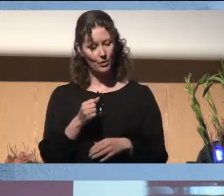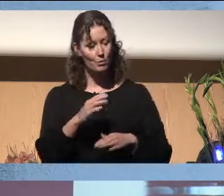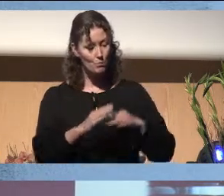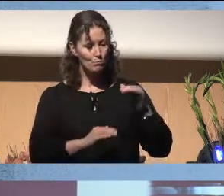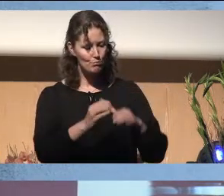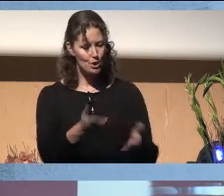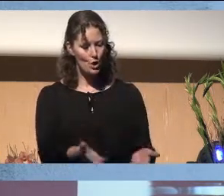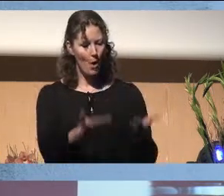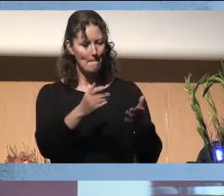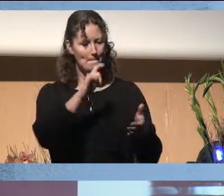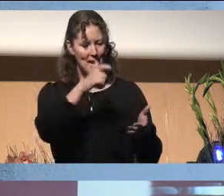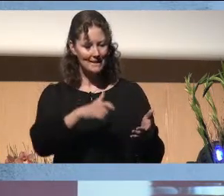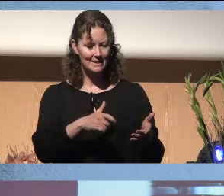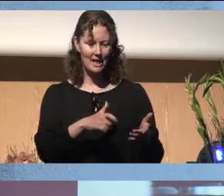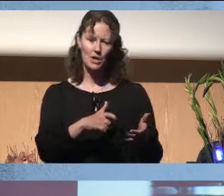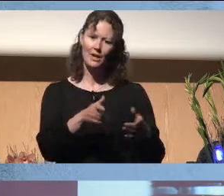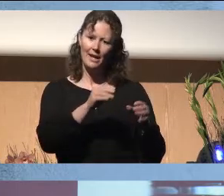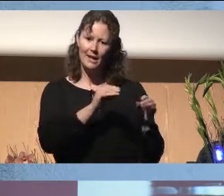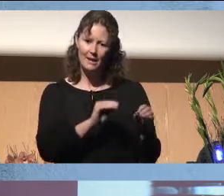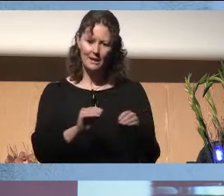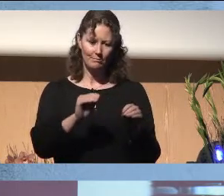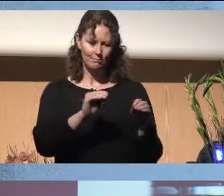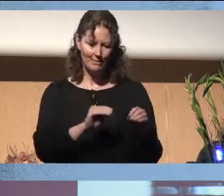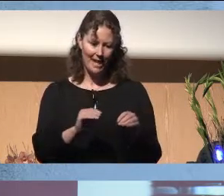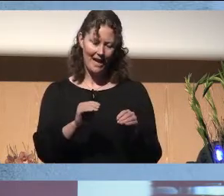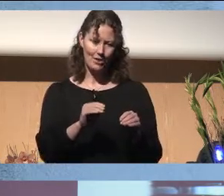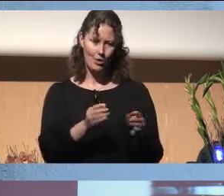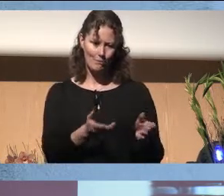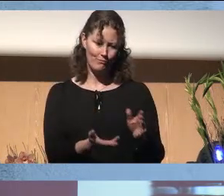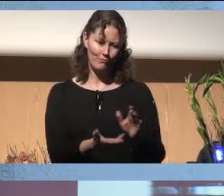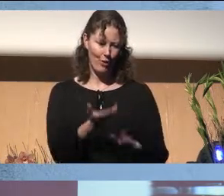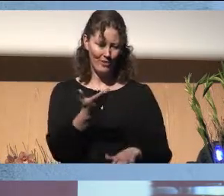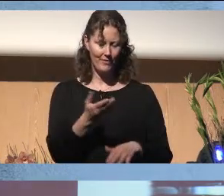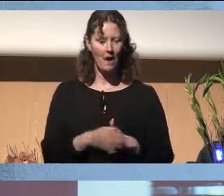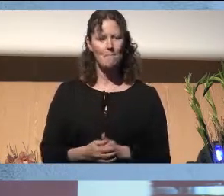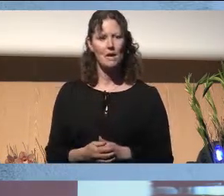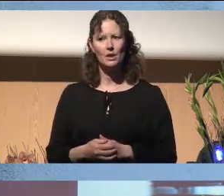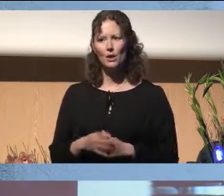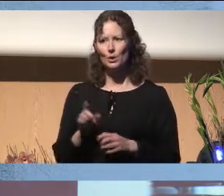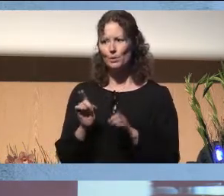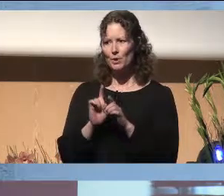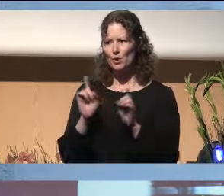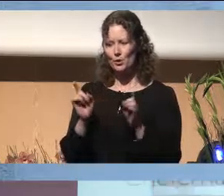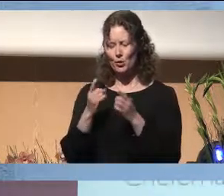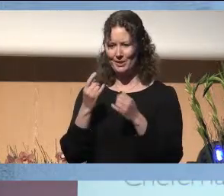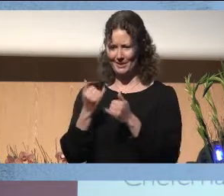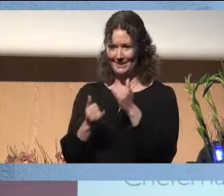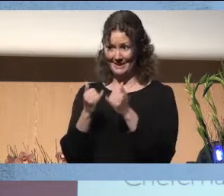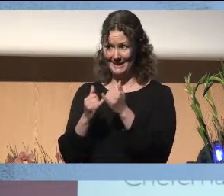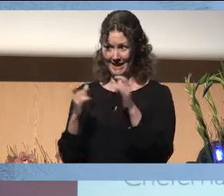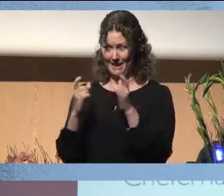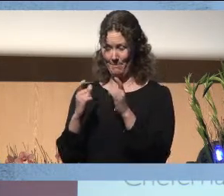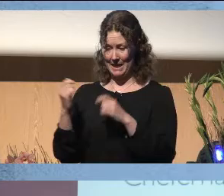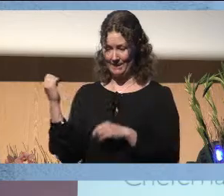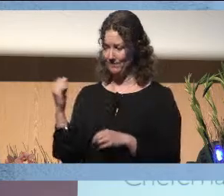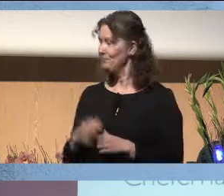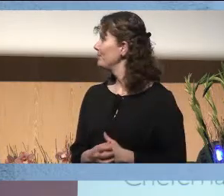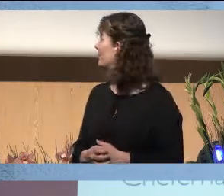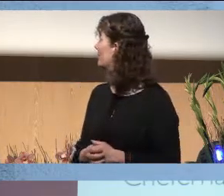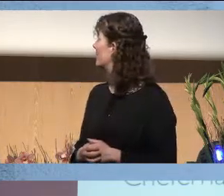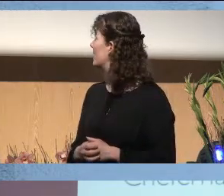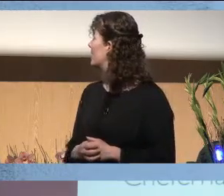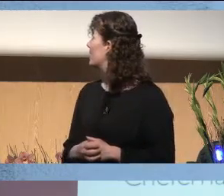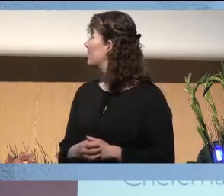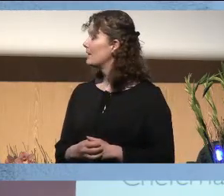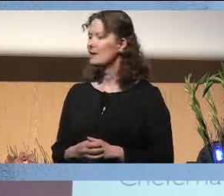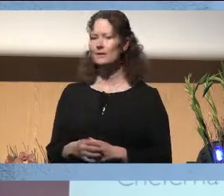som tränare och lärare är det ideal vi var ute efter. Som en kort sammanfattning då, sista bilden. Vi